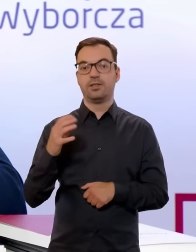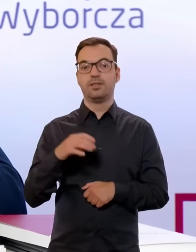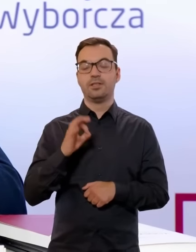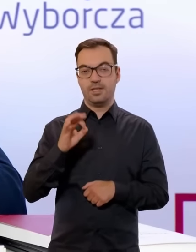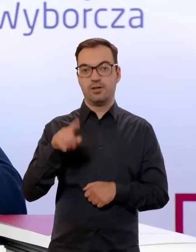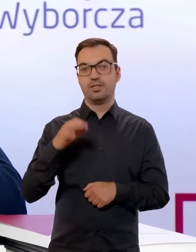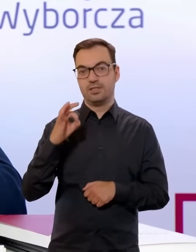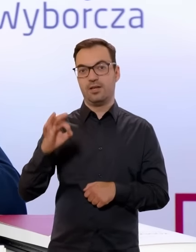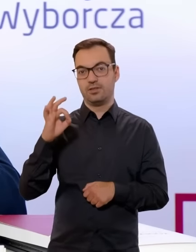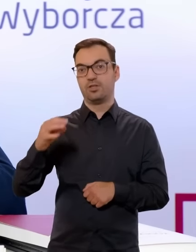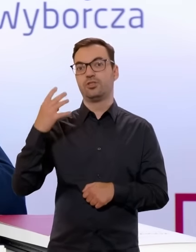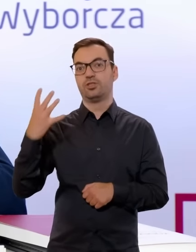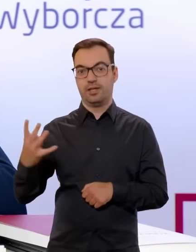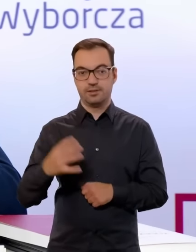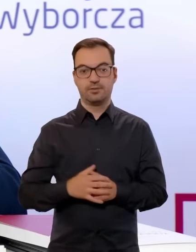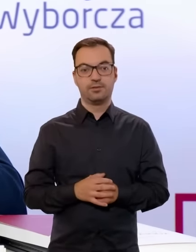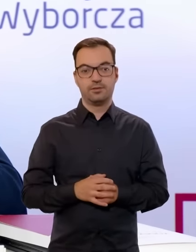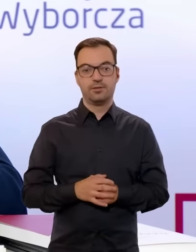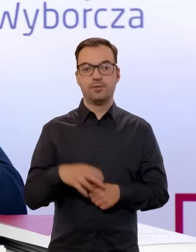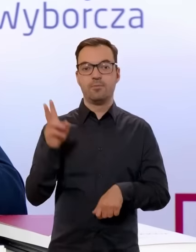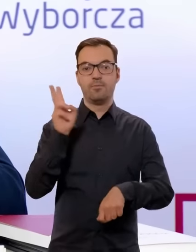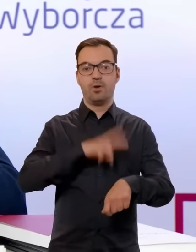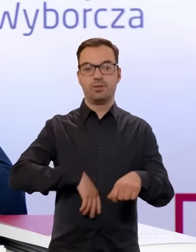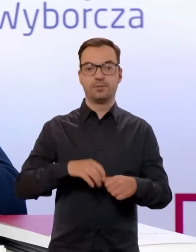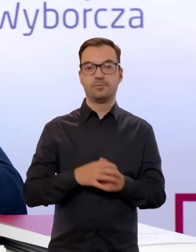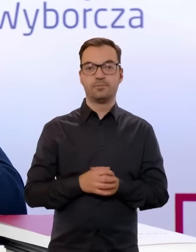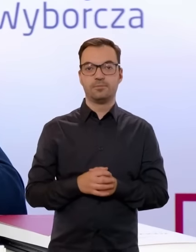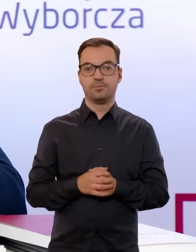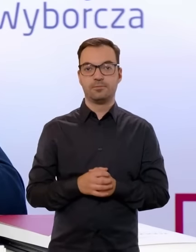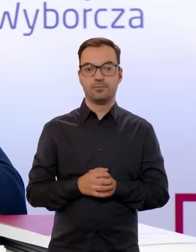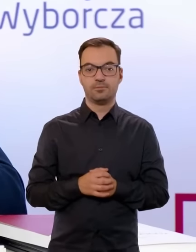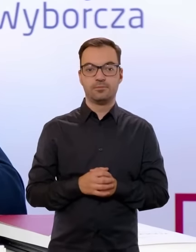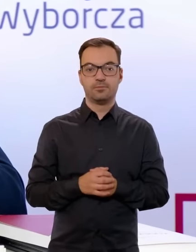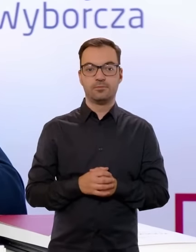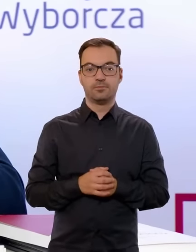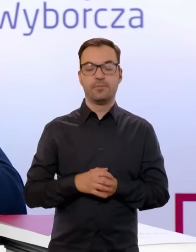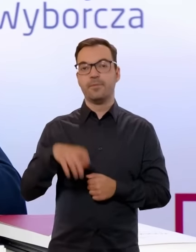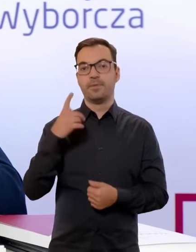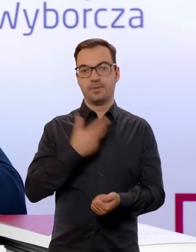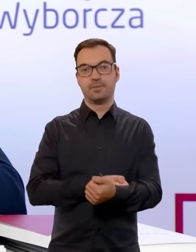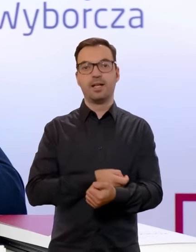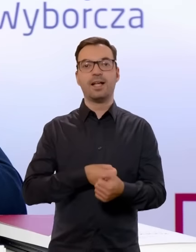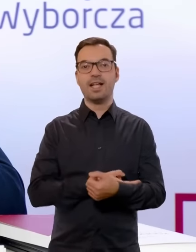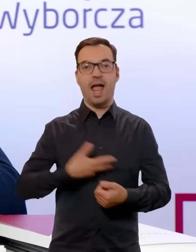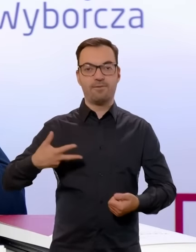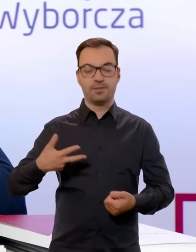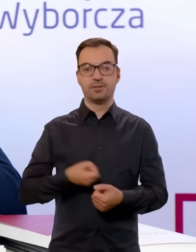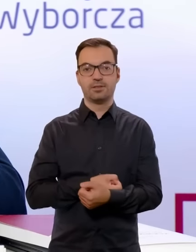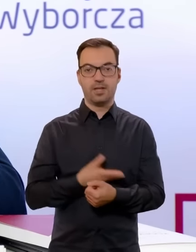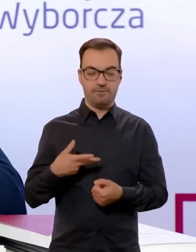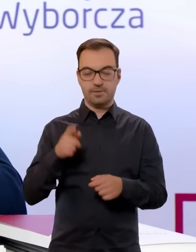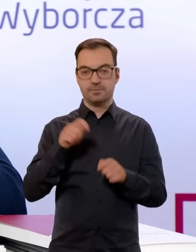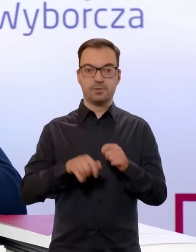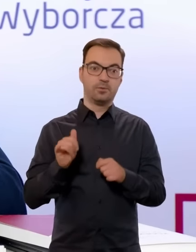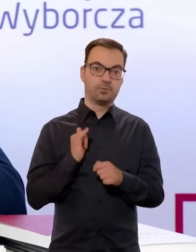0,04 mg. Policja zdecydowała się również na pobranie od mężczyzny krwi do badań